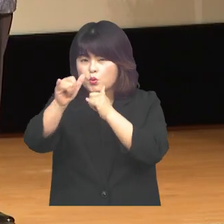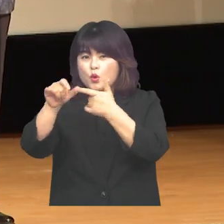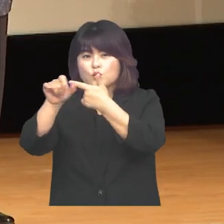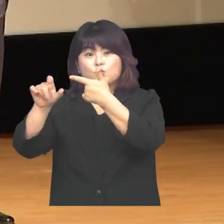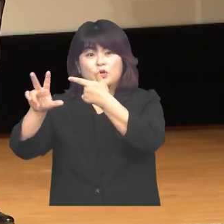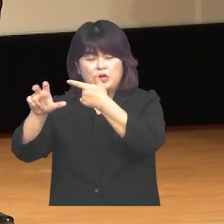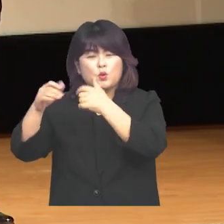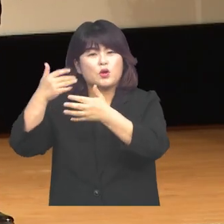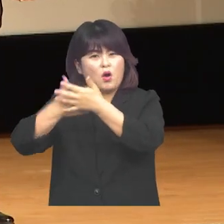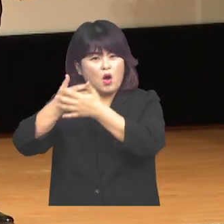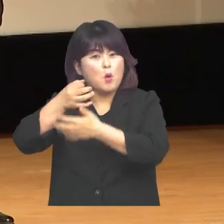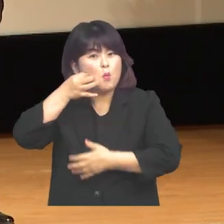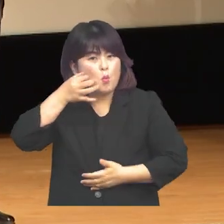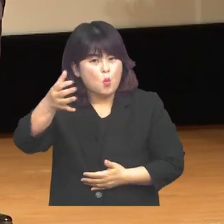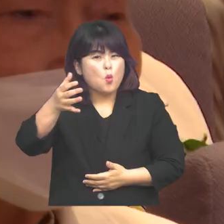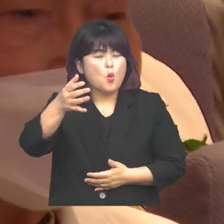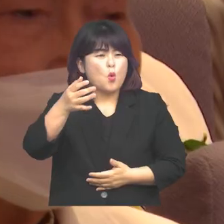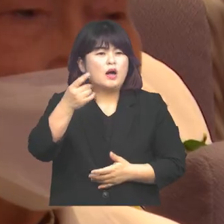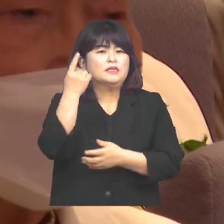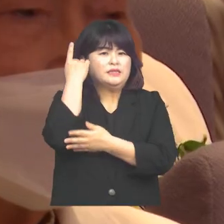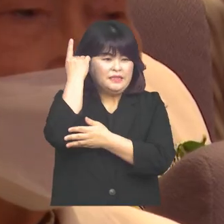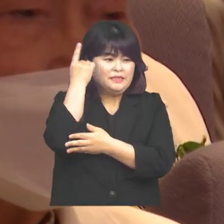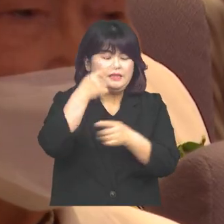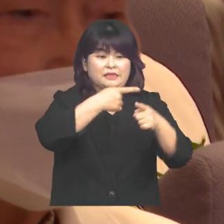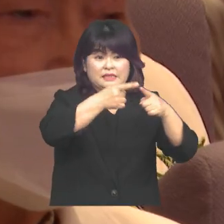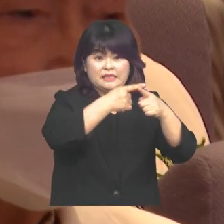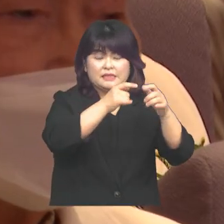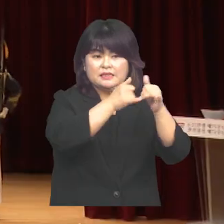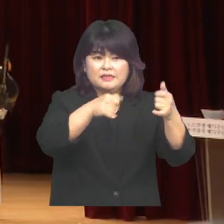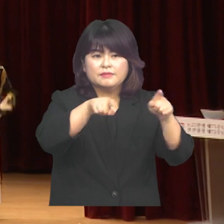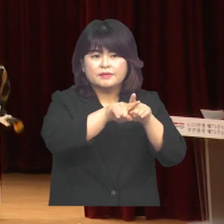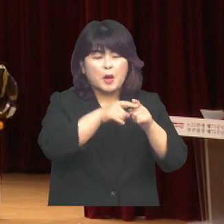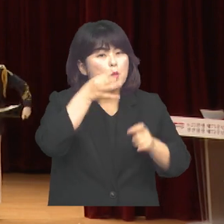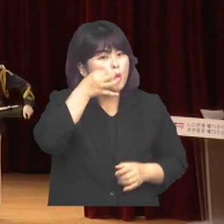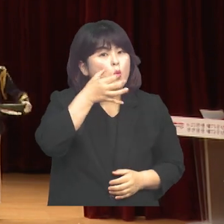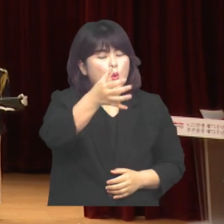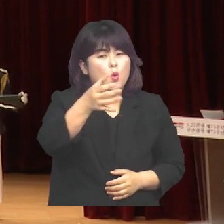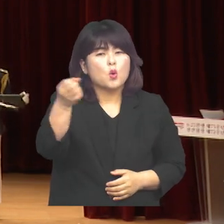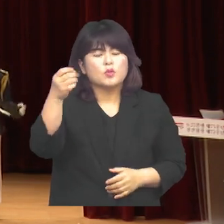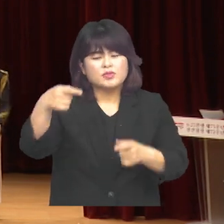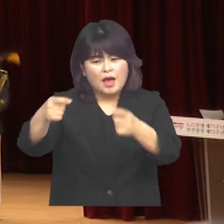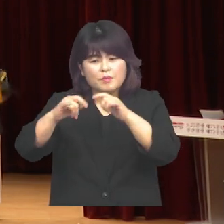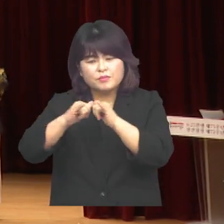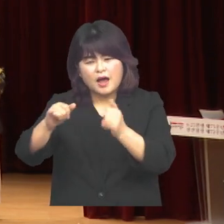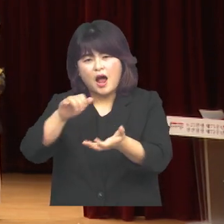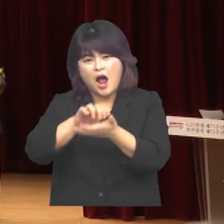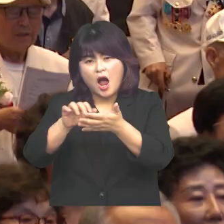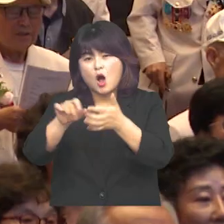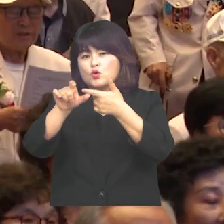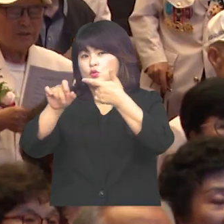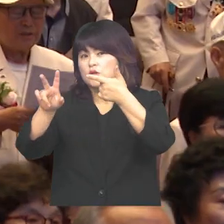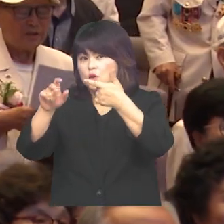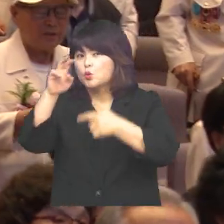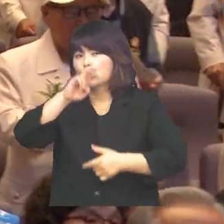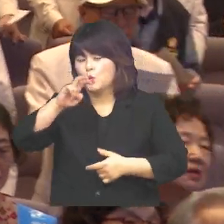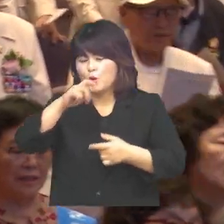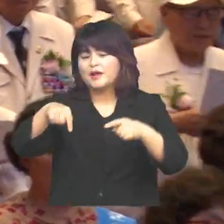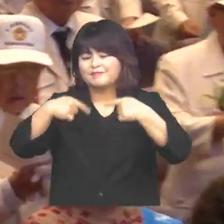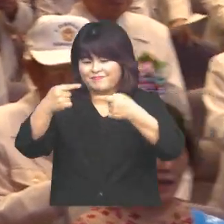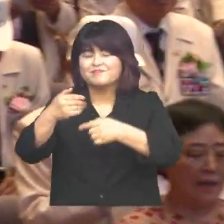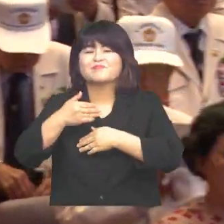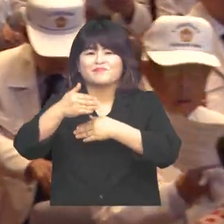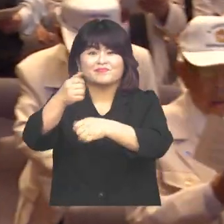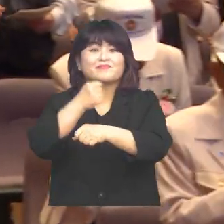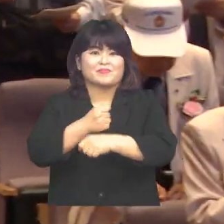유공자 표창과 6.25 영상시청, 지상작전사령부 의장대의, 집총이전 시범, 참석자들이 함께한 6.25 노래